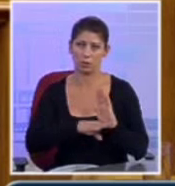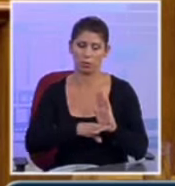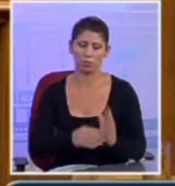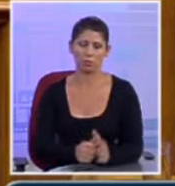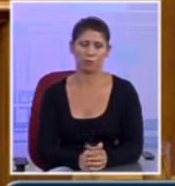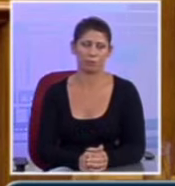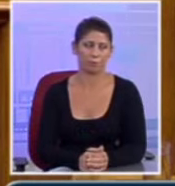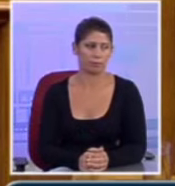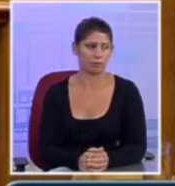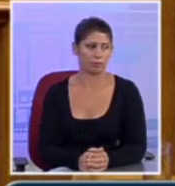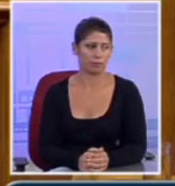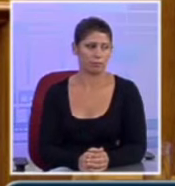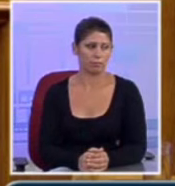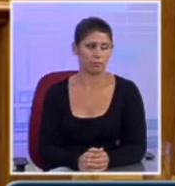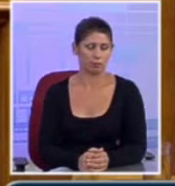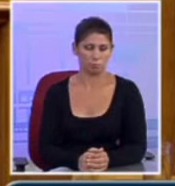συστήματος.